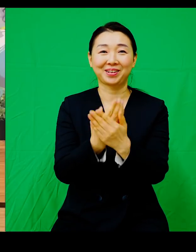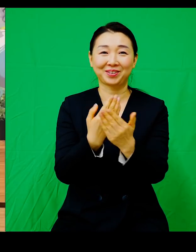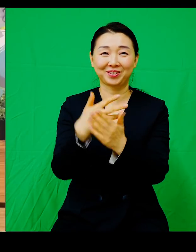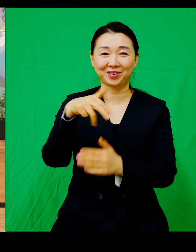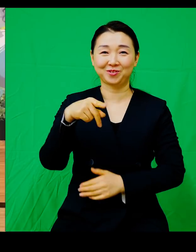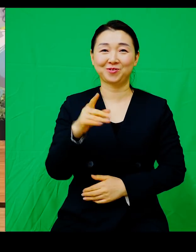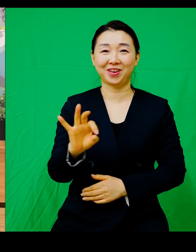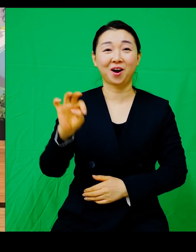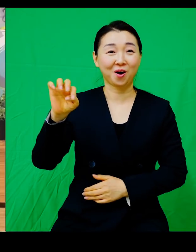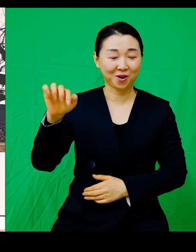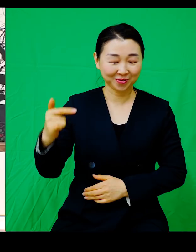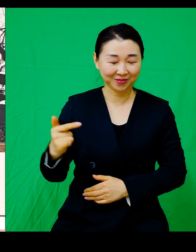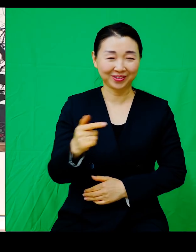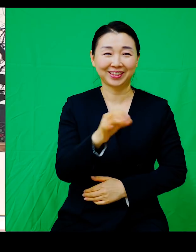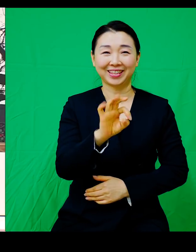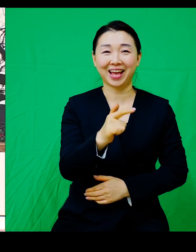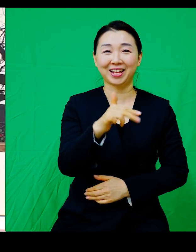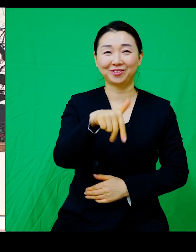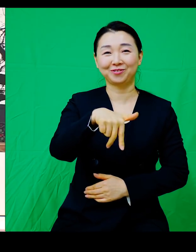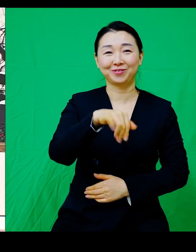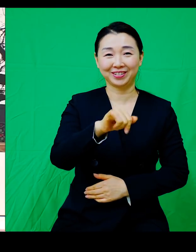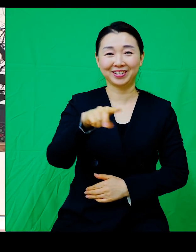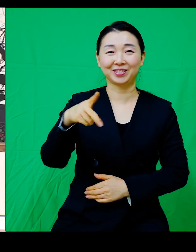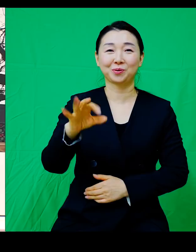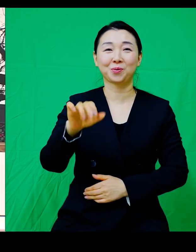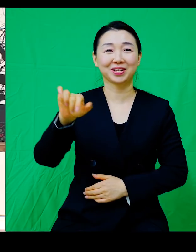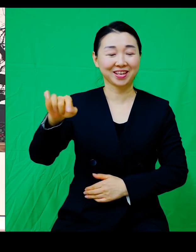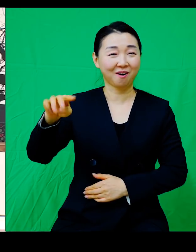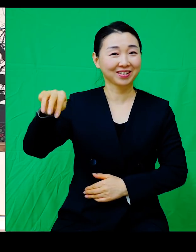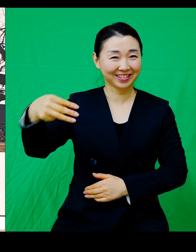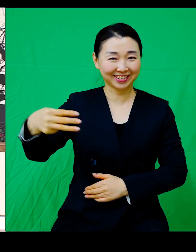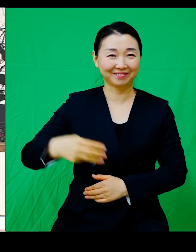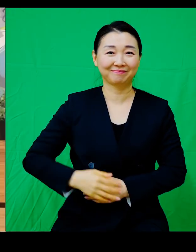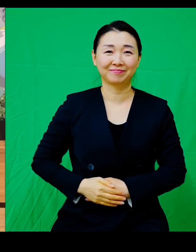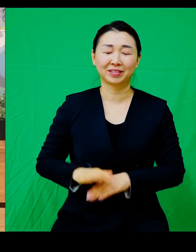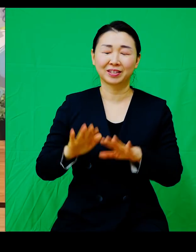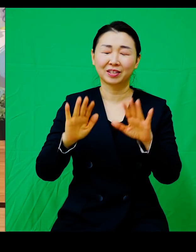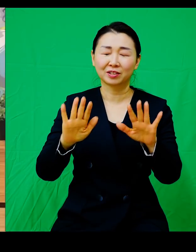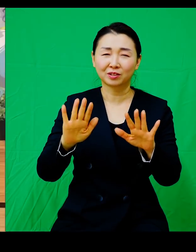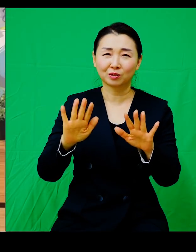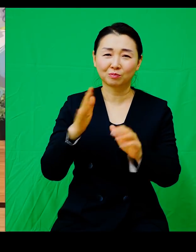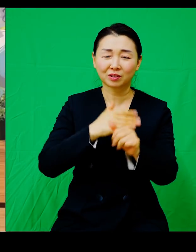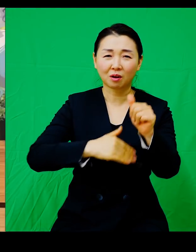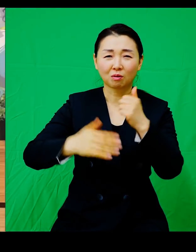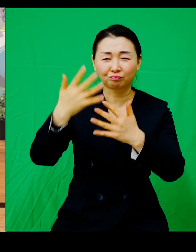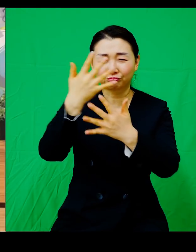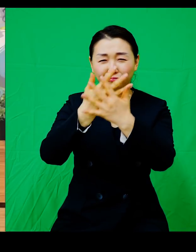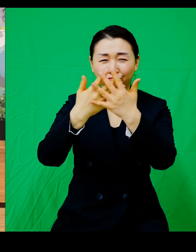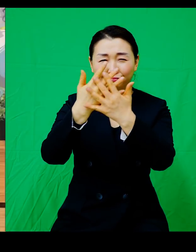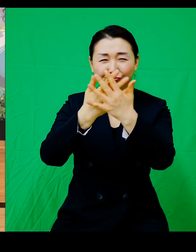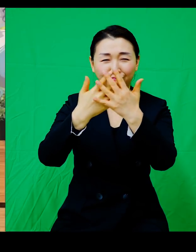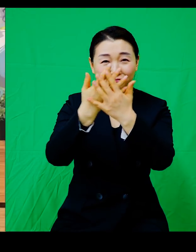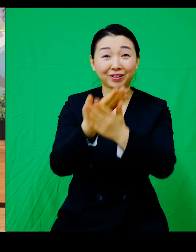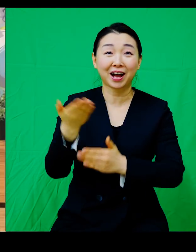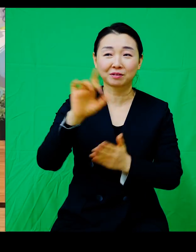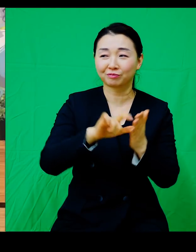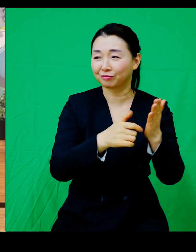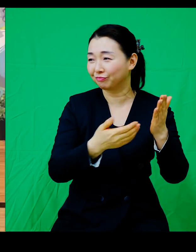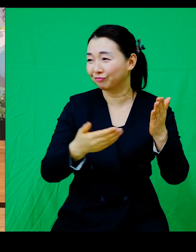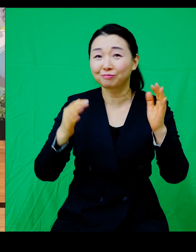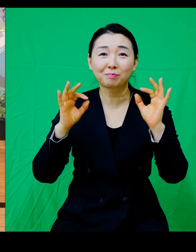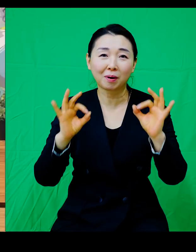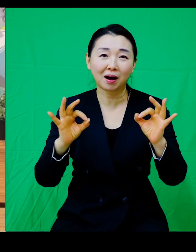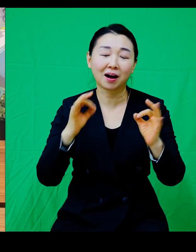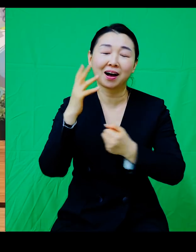안녕하세요. 새롭게 하소서 주영훈입니다. 안녕하세요. 안수지입니다. 안녕하세요. 송정길입니다. 지금은 알 수 없는 상황들의 연속이지만 시간이